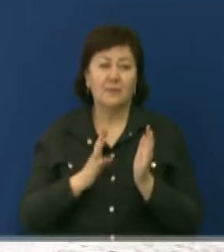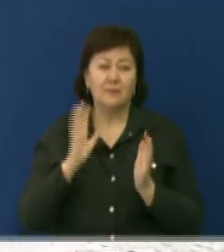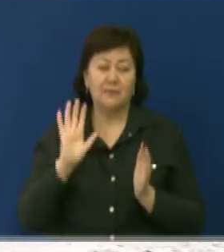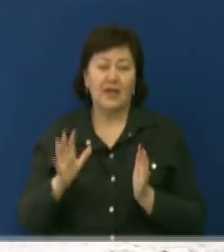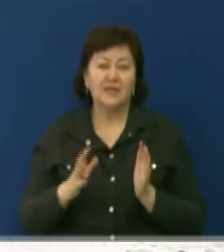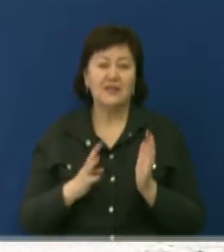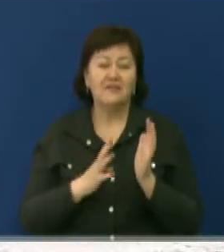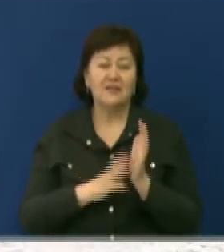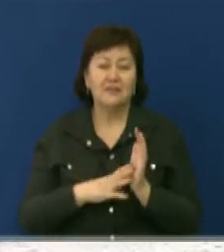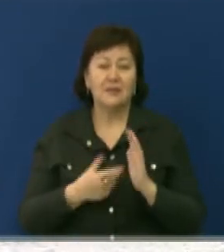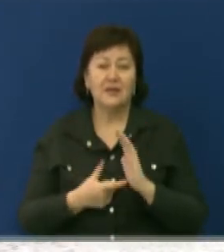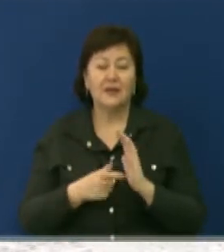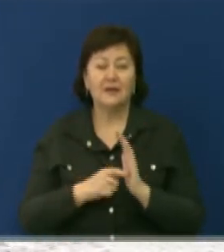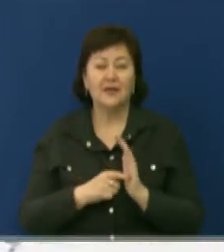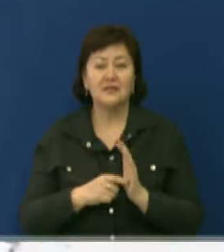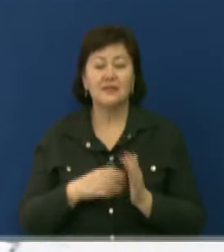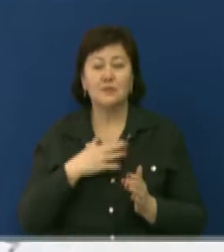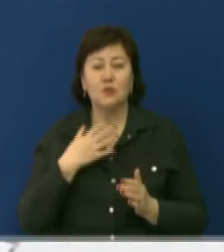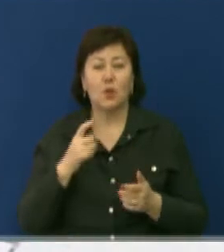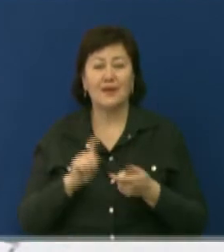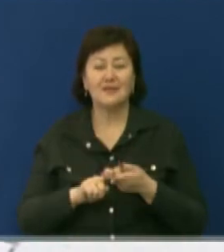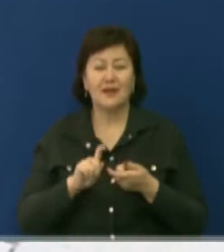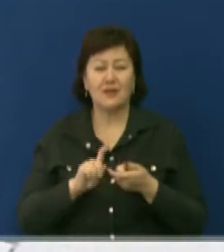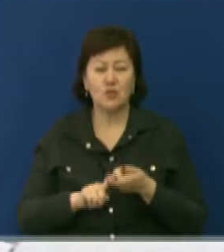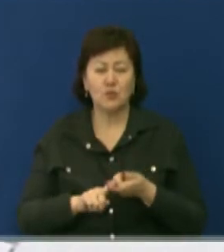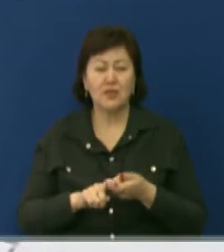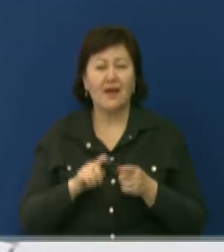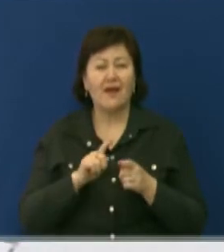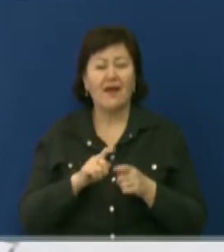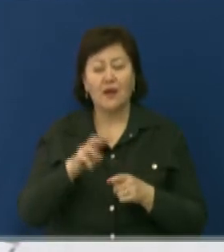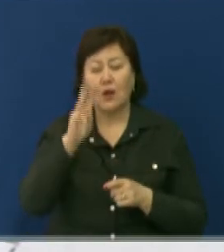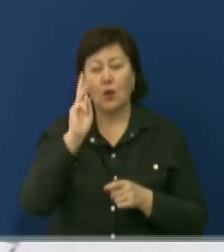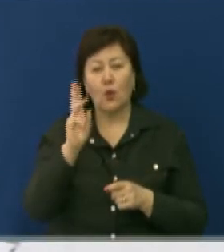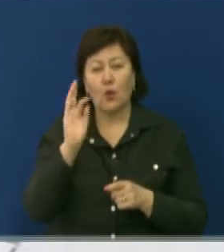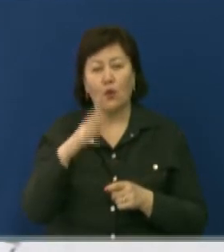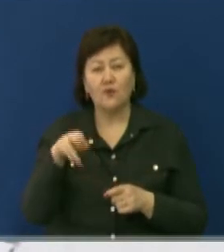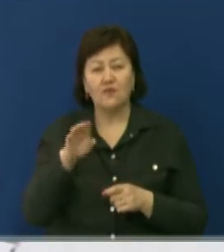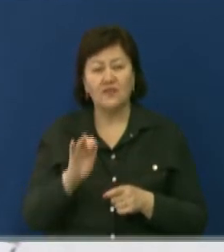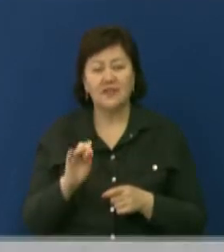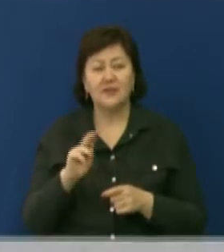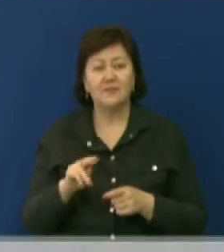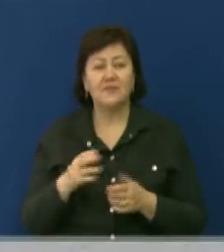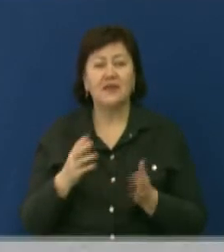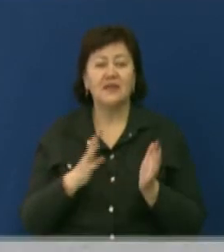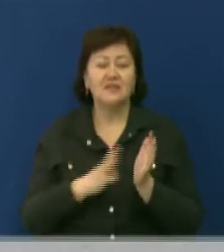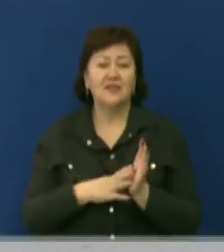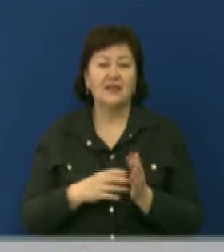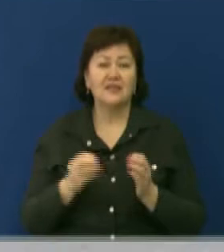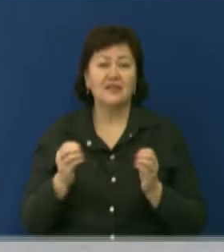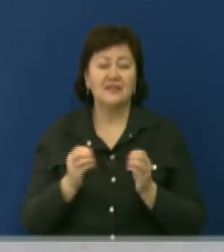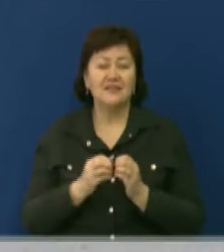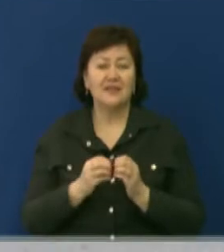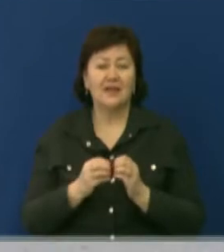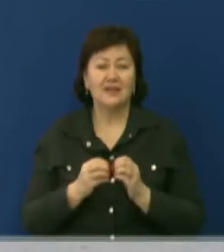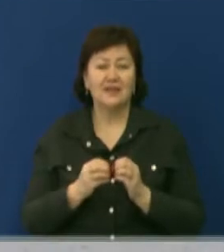оқушылары арасында байқалады. 1-4 сынып арасында инфекцияны оқушылардың 30% жұқтырған. Ал 9-11 сынып